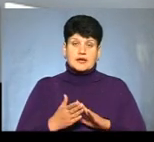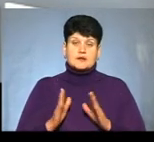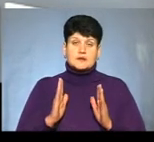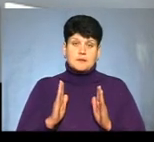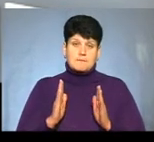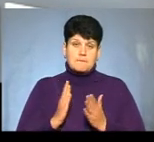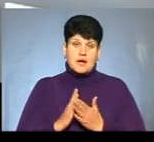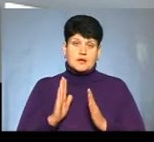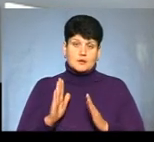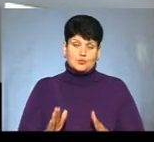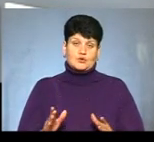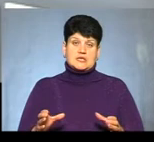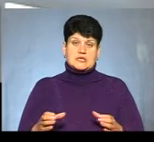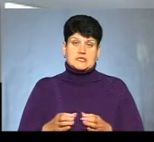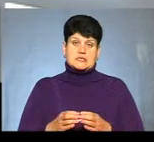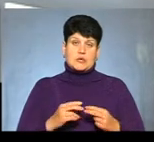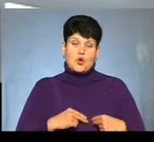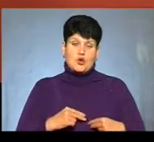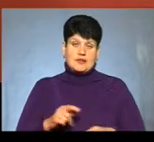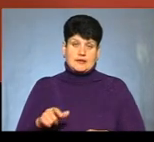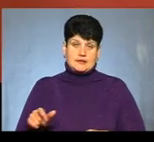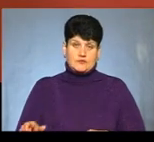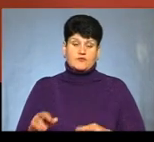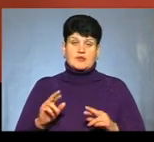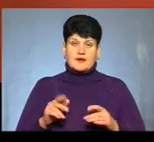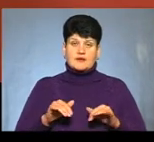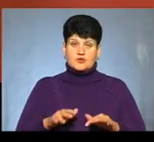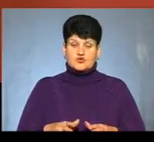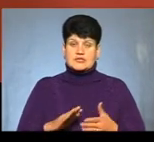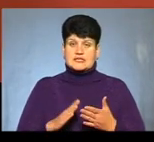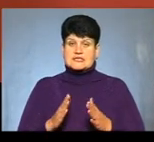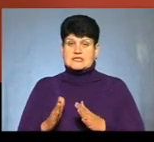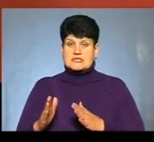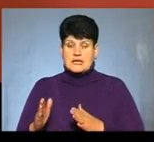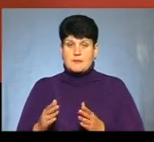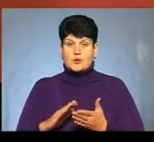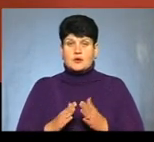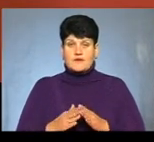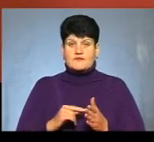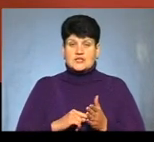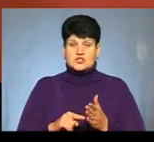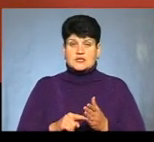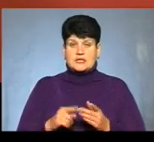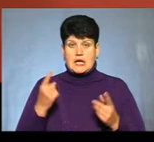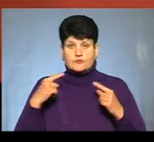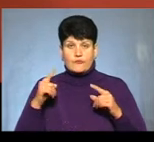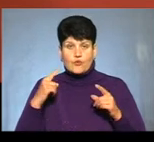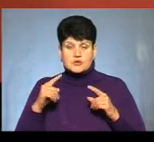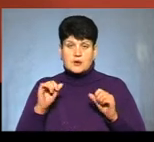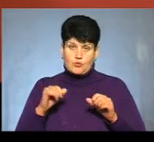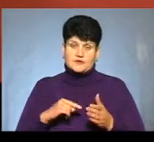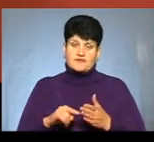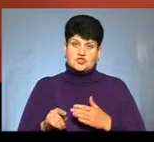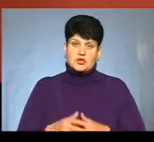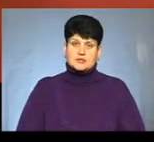Контракт має бути з колективом. Як діюча контрактна система позначається на творчості театральній? І